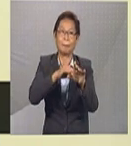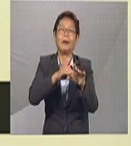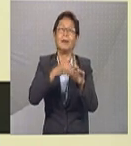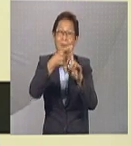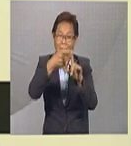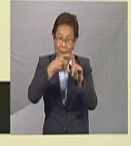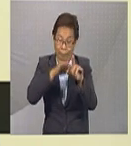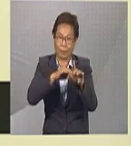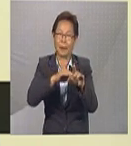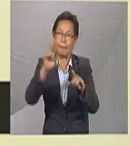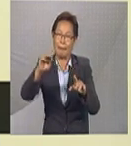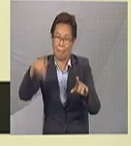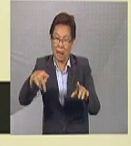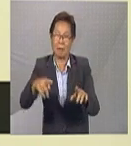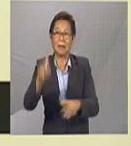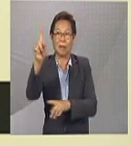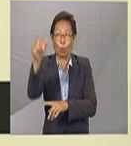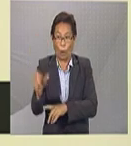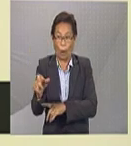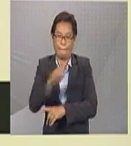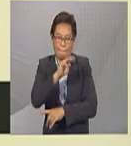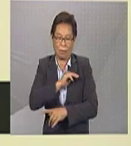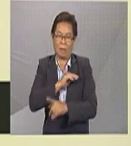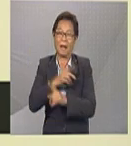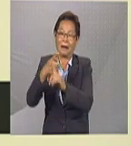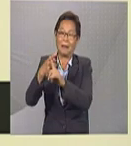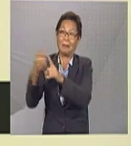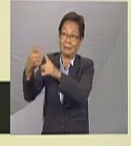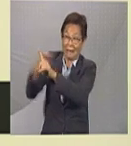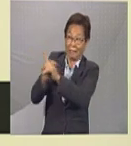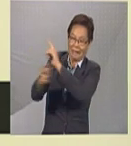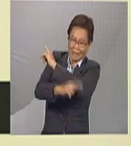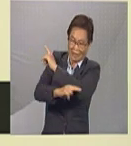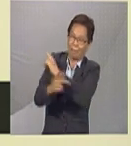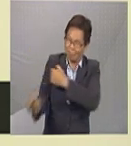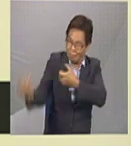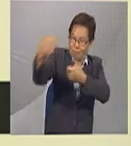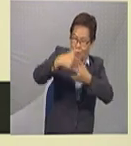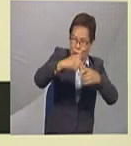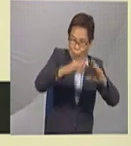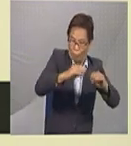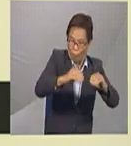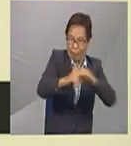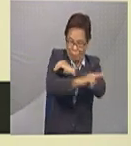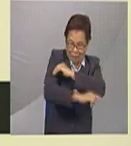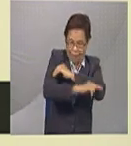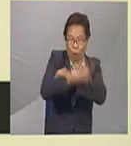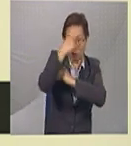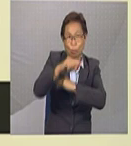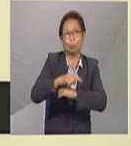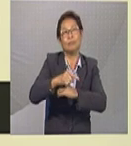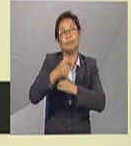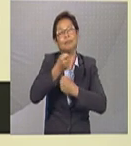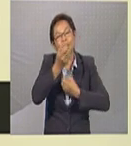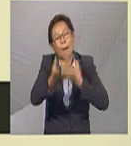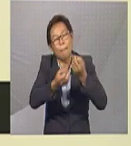Kabinet, iaitu seorang menteri yang datang daripada negeri tersebut untuk berada di dalam mesyuarat tersebut bagi